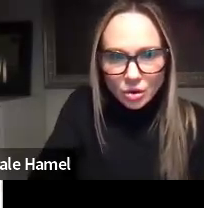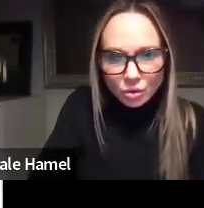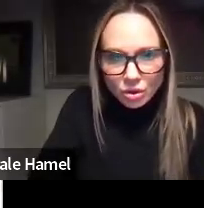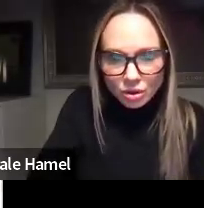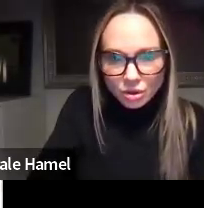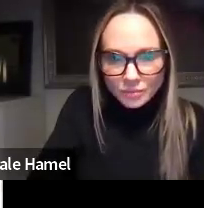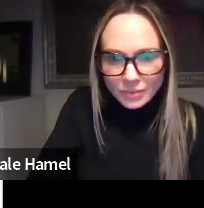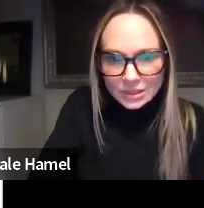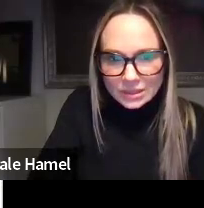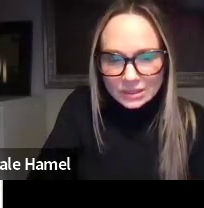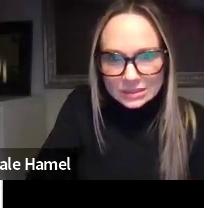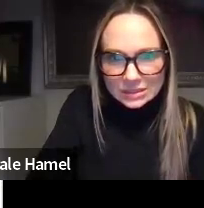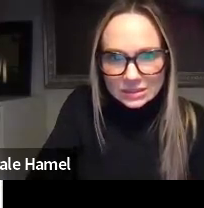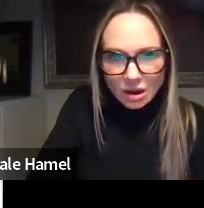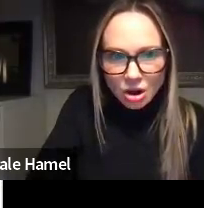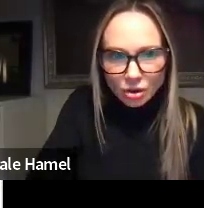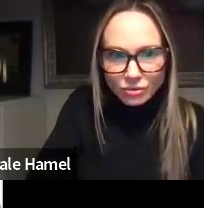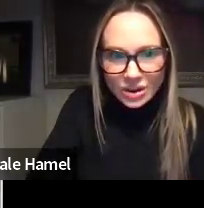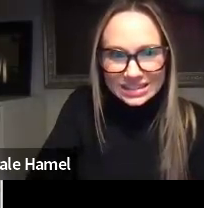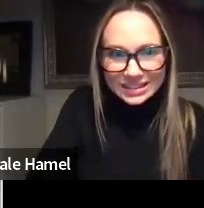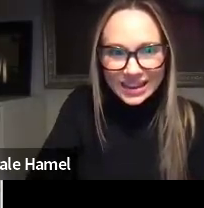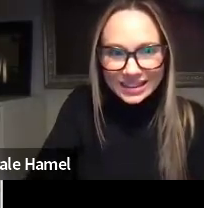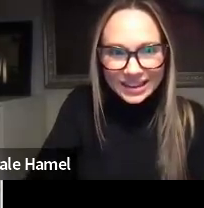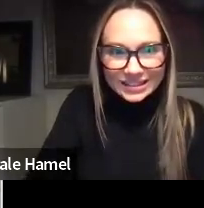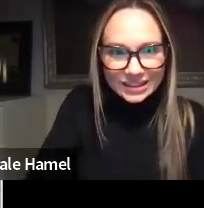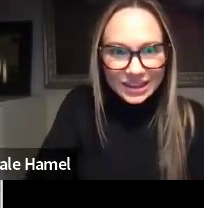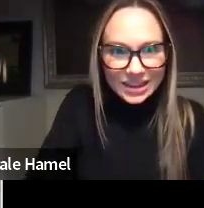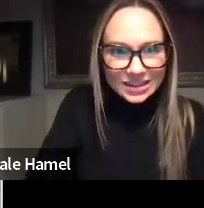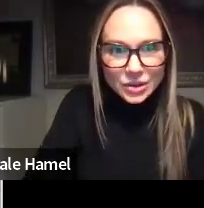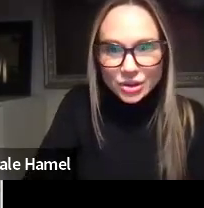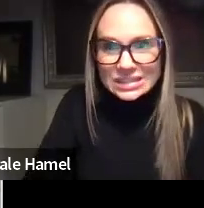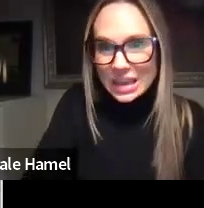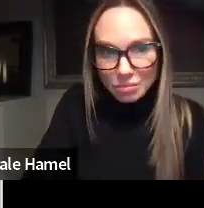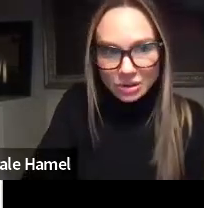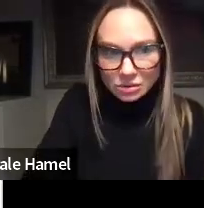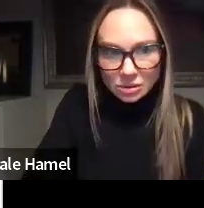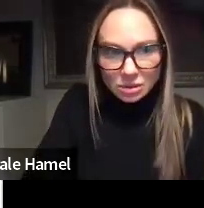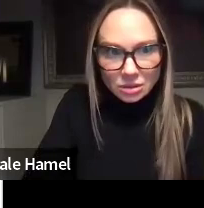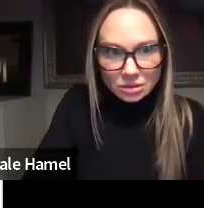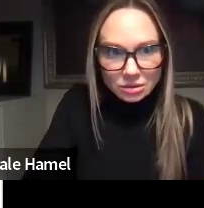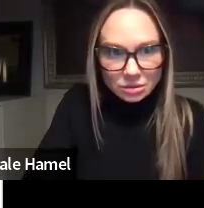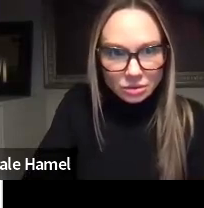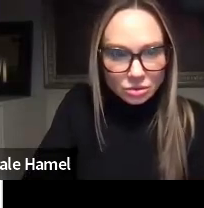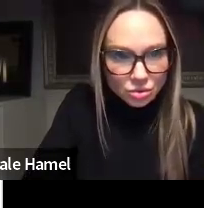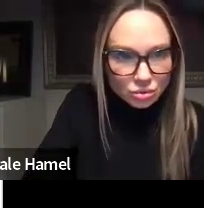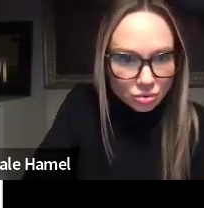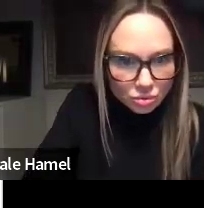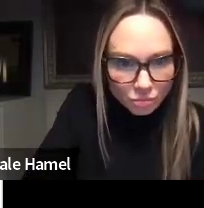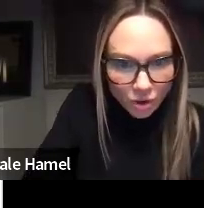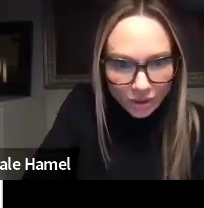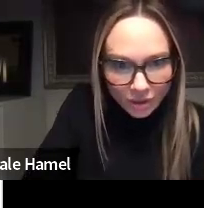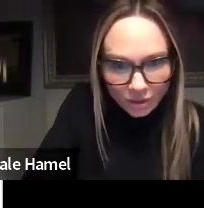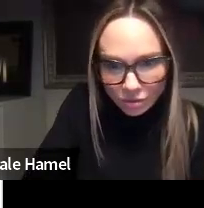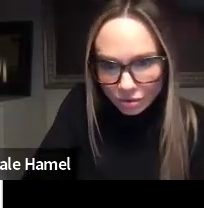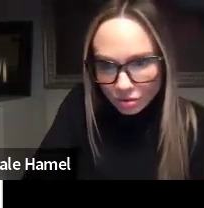OK? Donc, c'est encore une fois, c'est très, très, très, très simple. Y